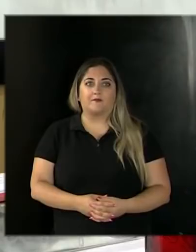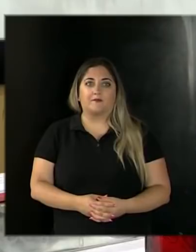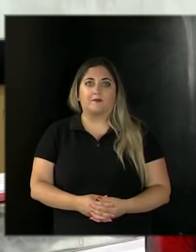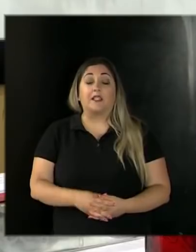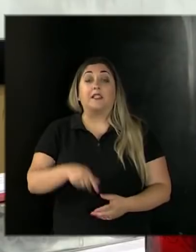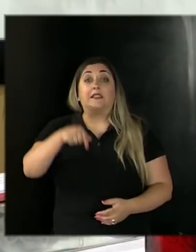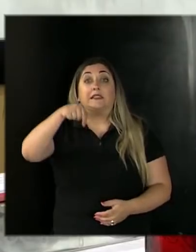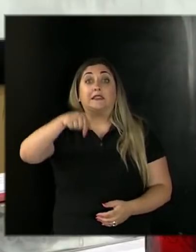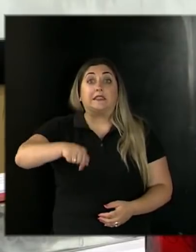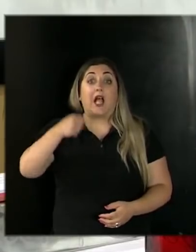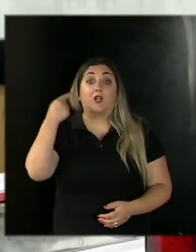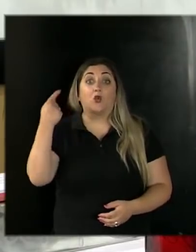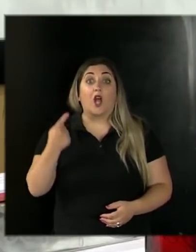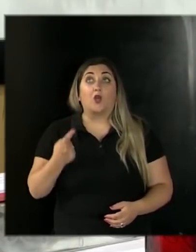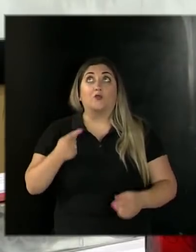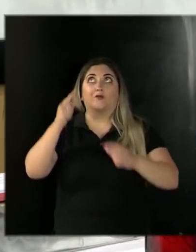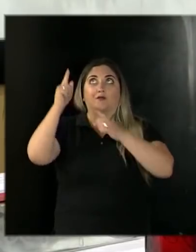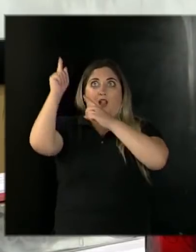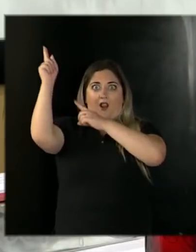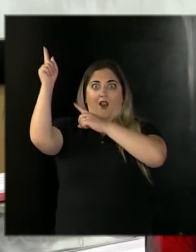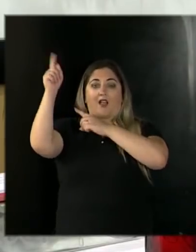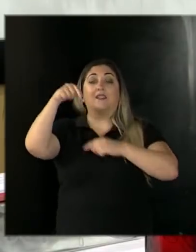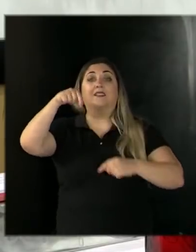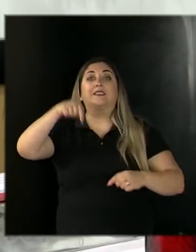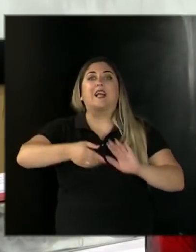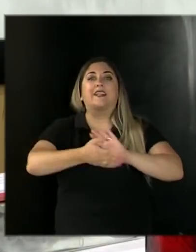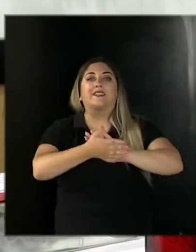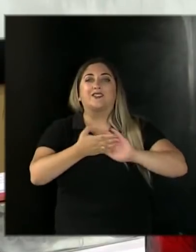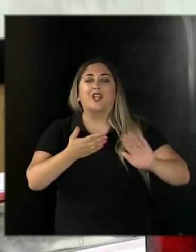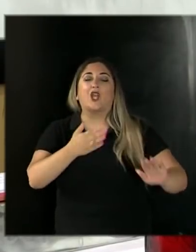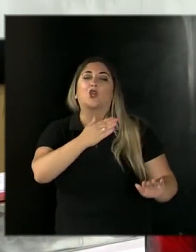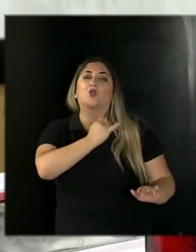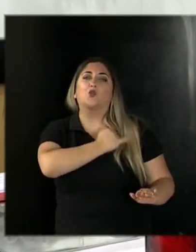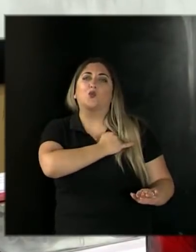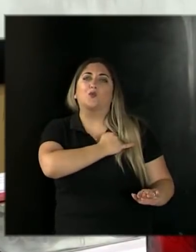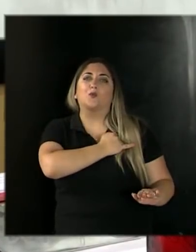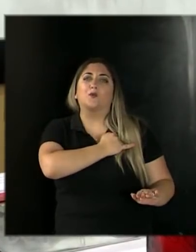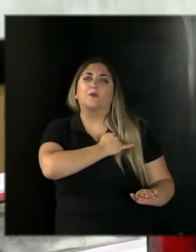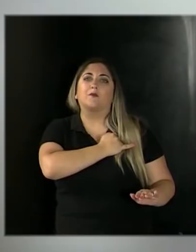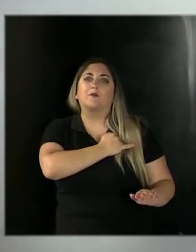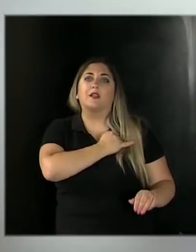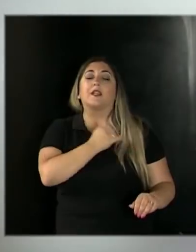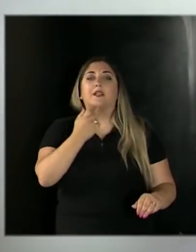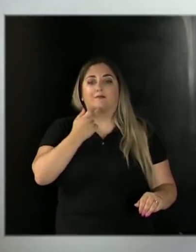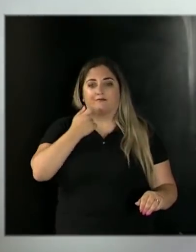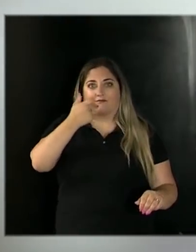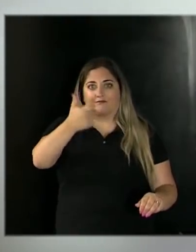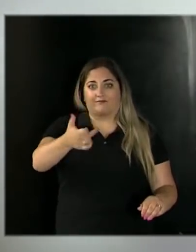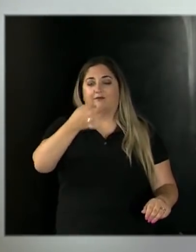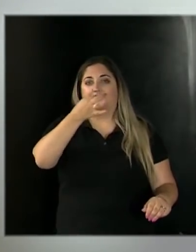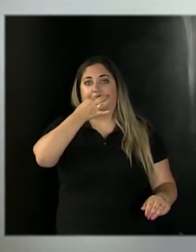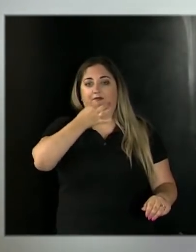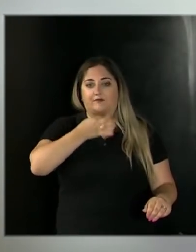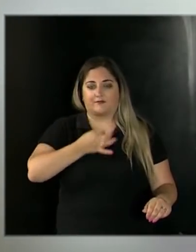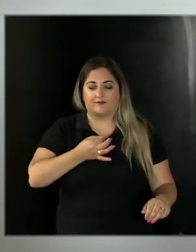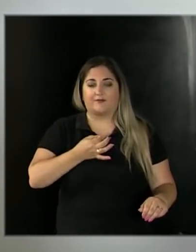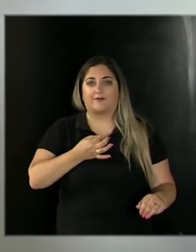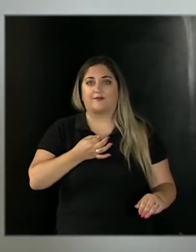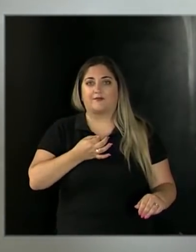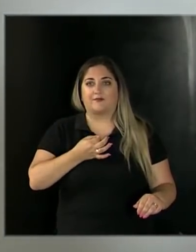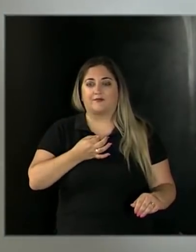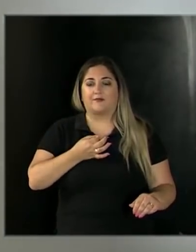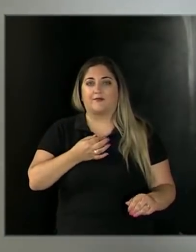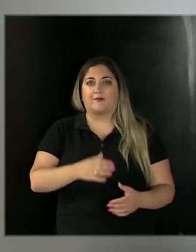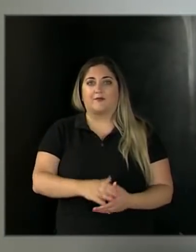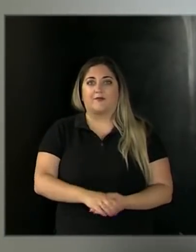Danu l-ħaruf ta' Alla, danu li jneħħi d-nubiet tad-dinja, ħennin dawk li huma mistiedna